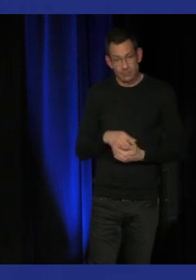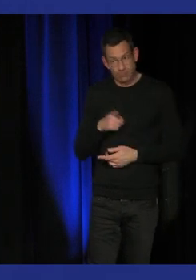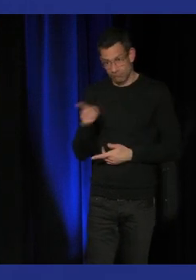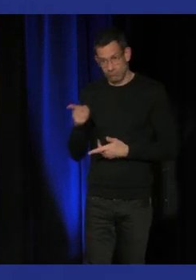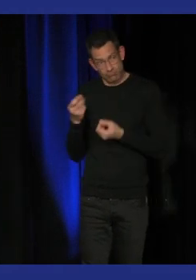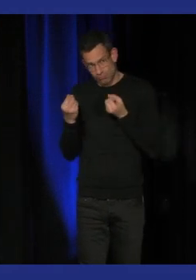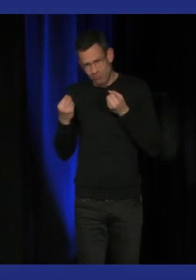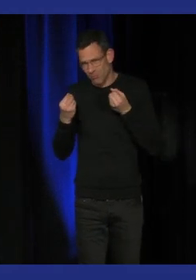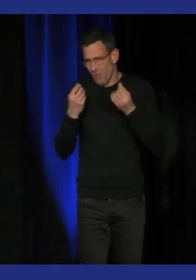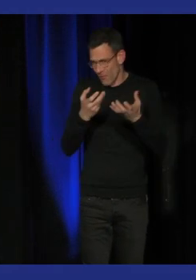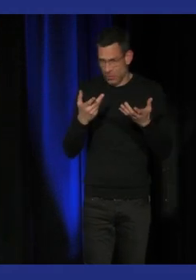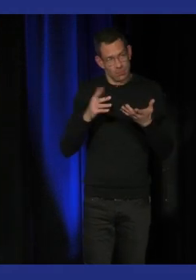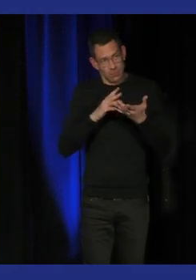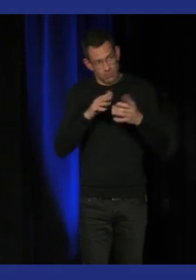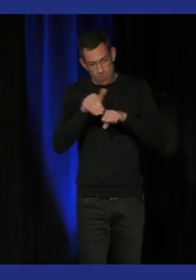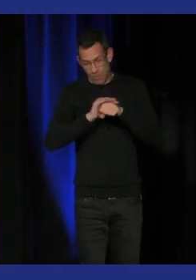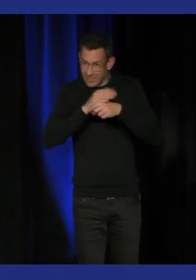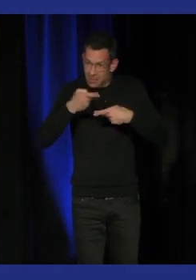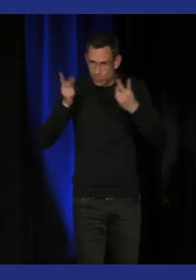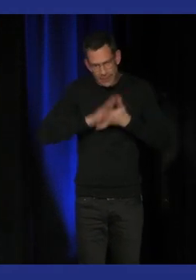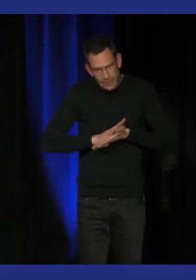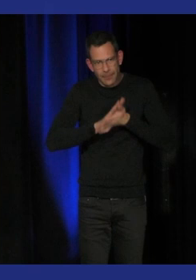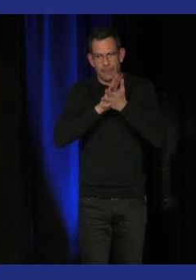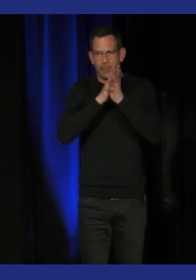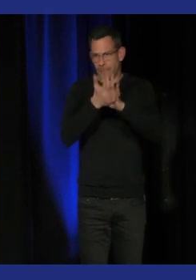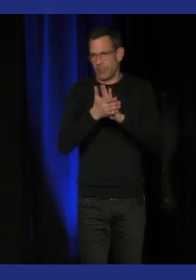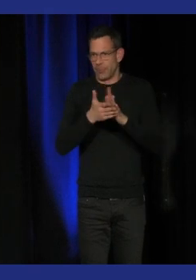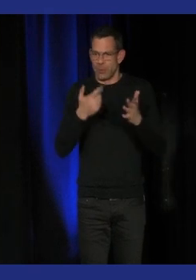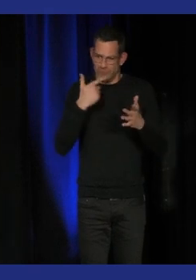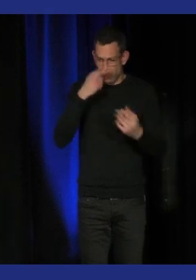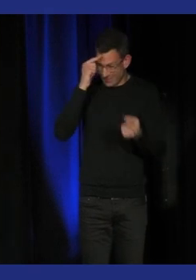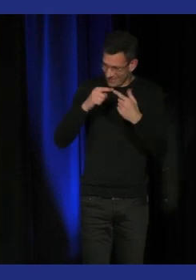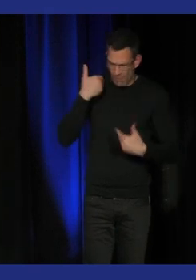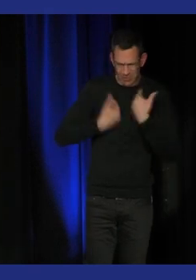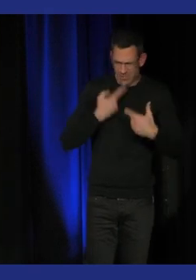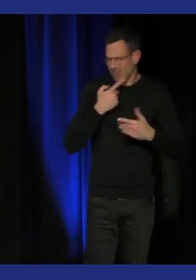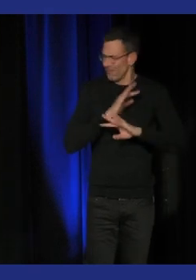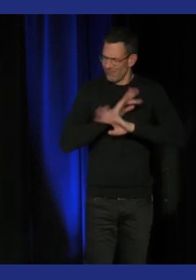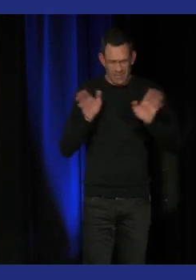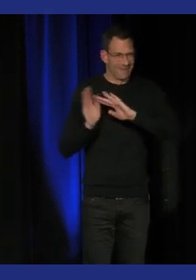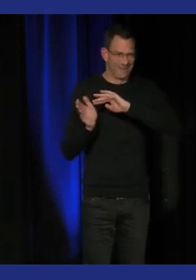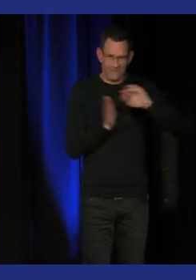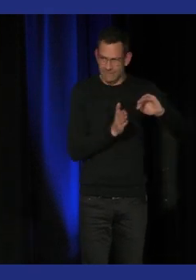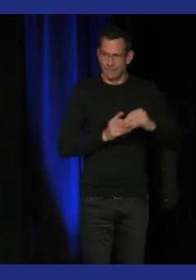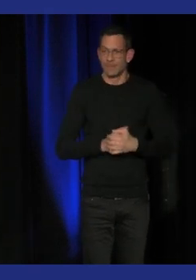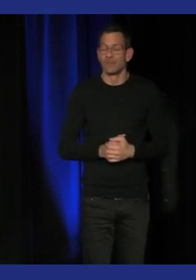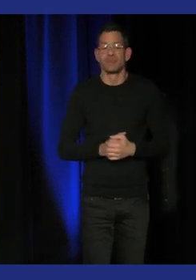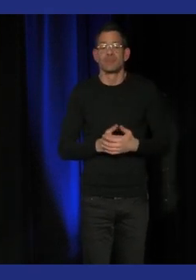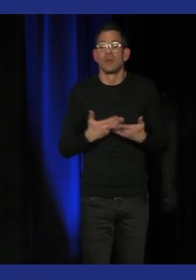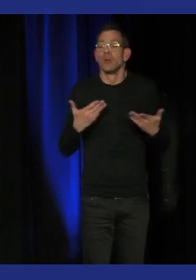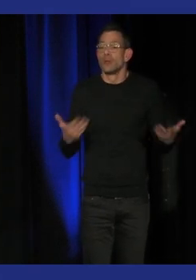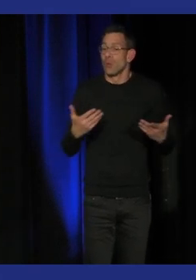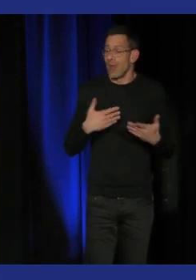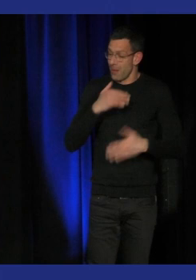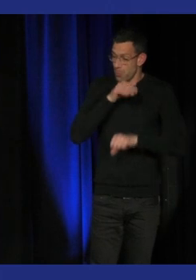une politique publique à part, dissociée du handicap. Donc, on n'est plus sur une politique